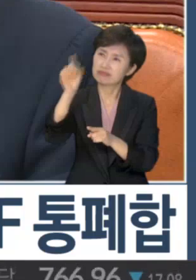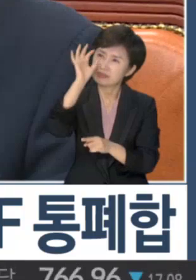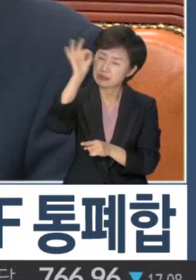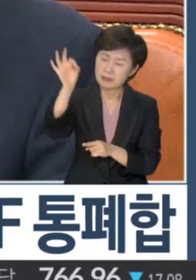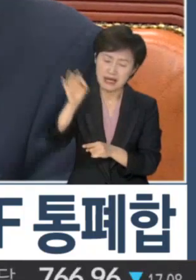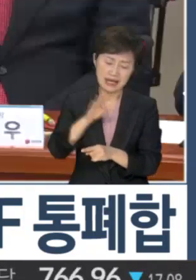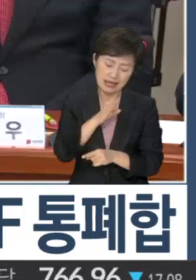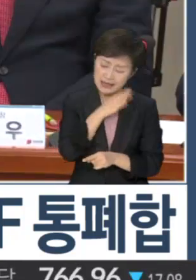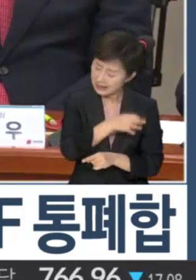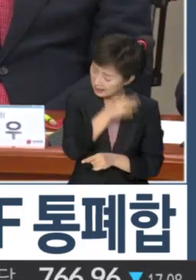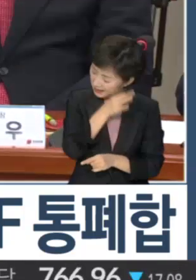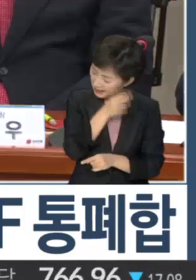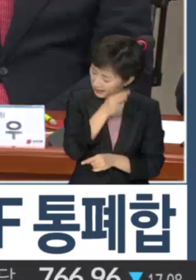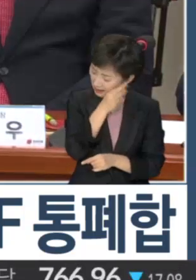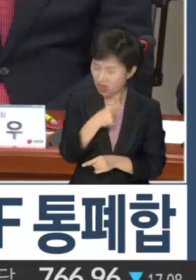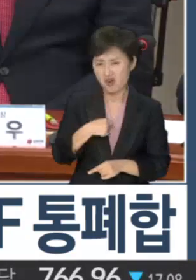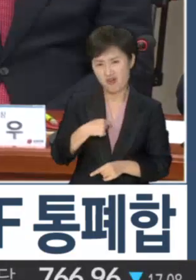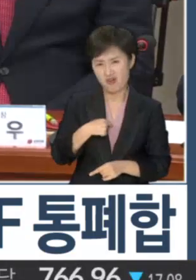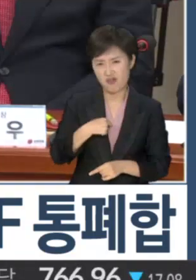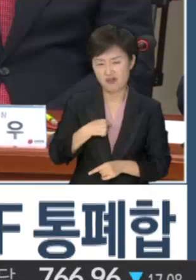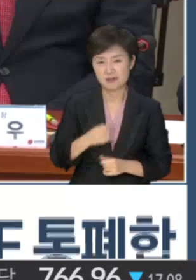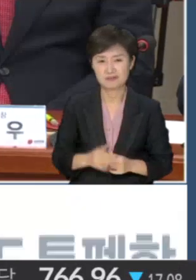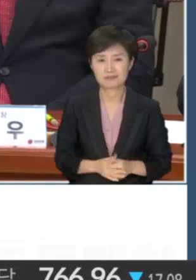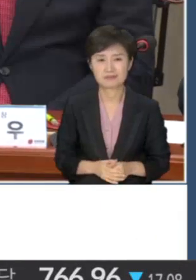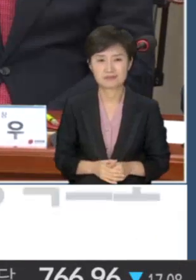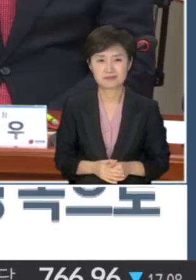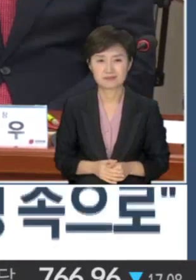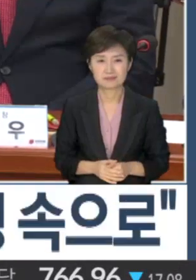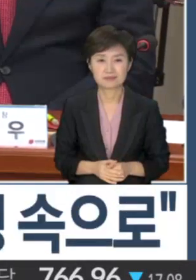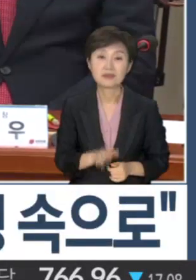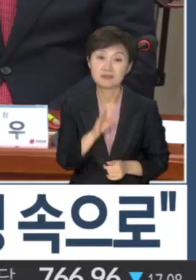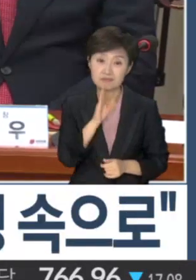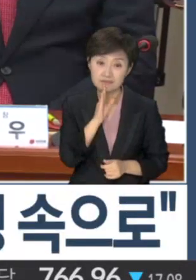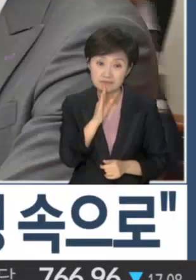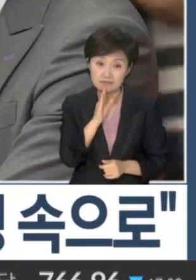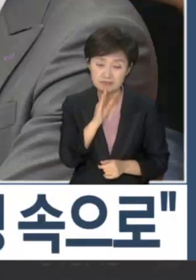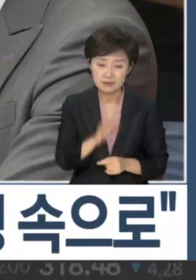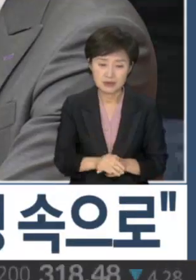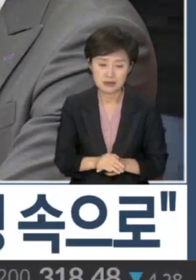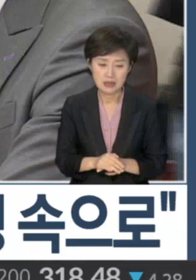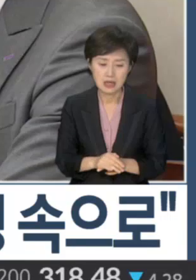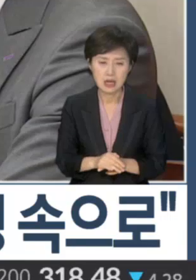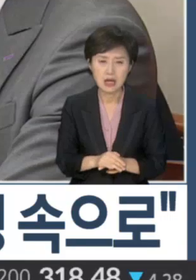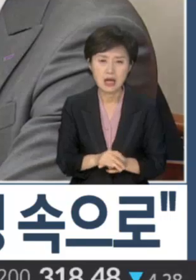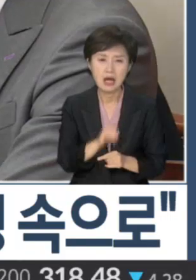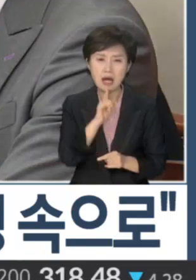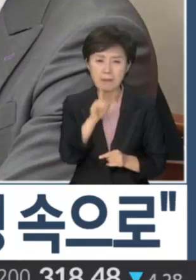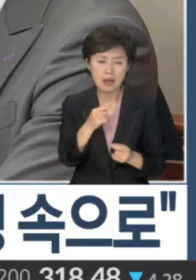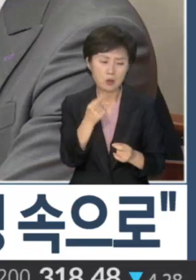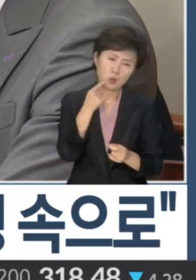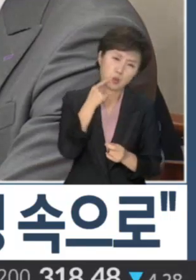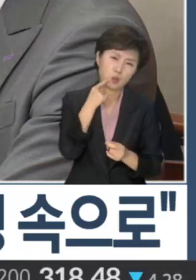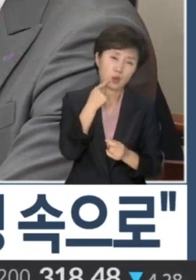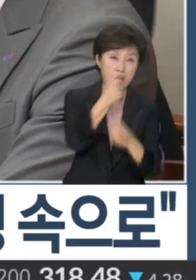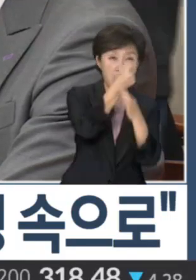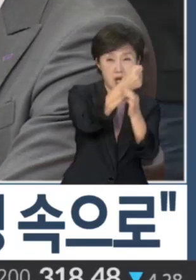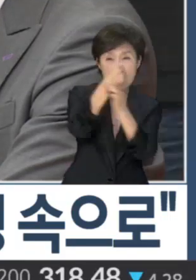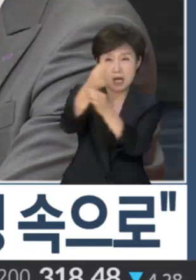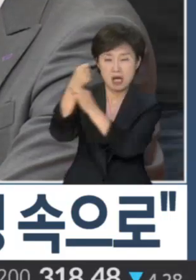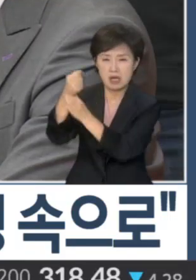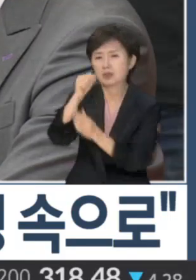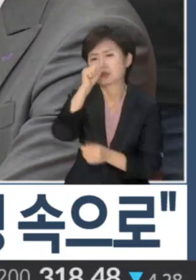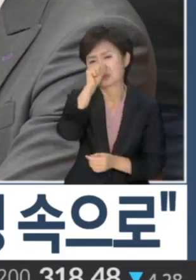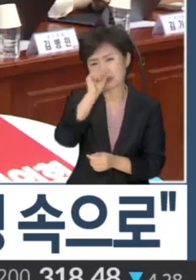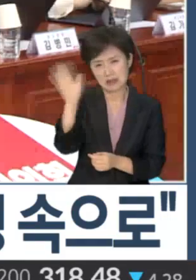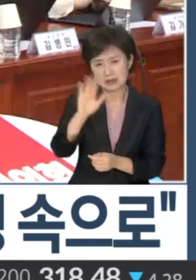때면 정치하는 한 사람으로서 굉장히 부끄러움을 느끼기도 했는데요. 그렇게 정쟁의 요소, 국민께 정말 불편을 쏟아낼 수 있는